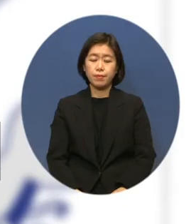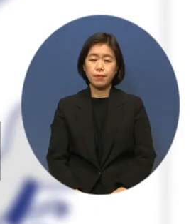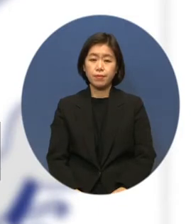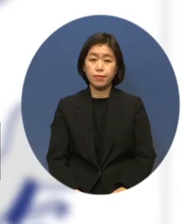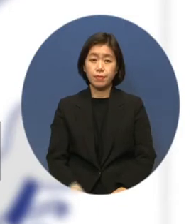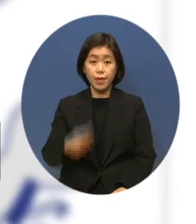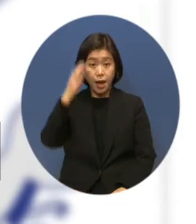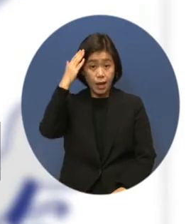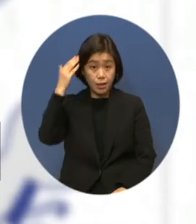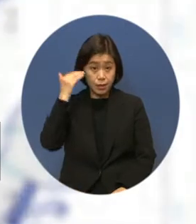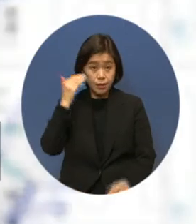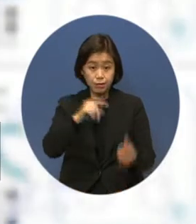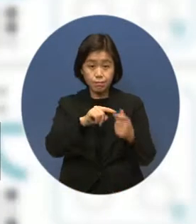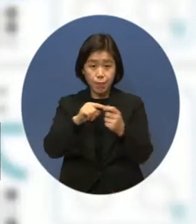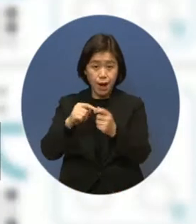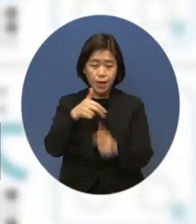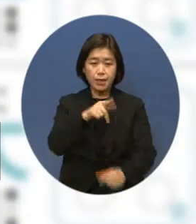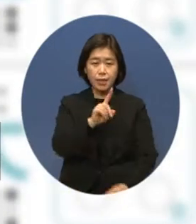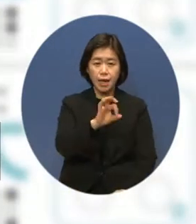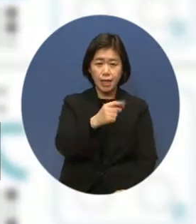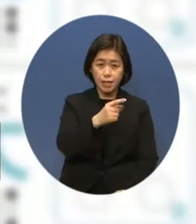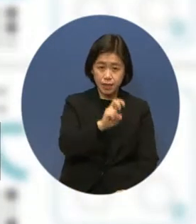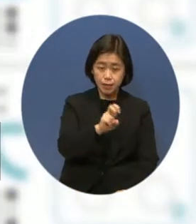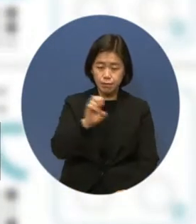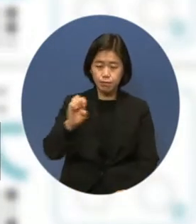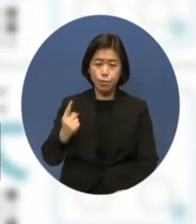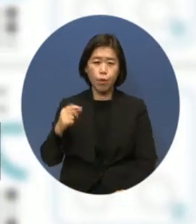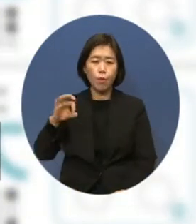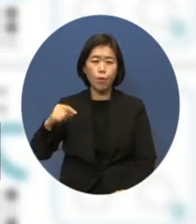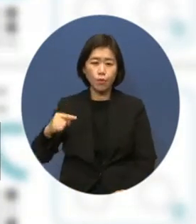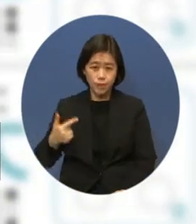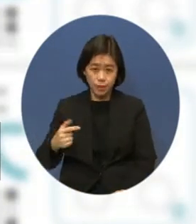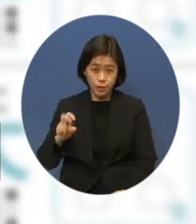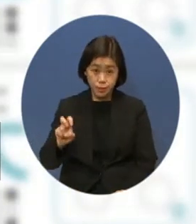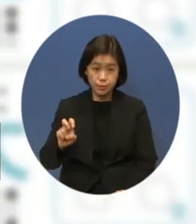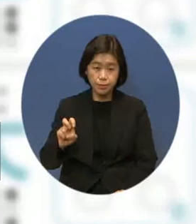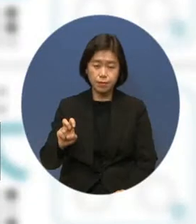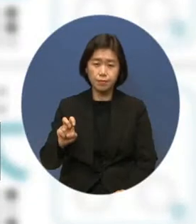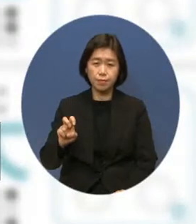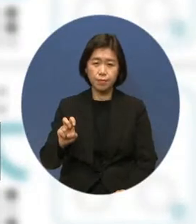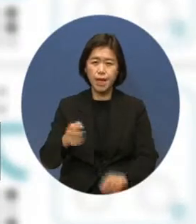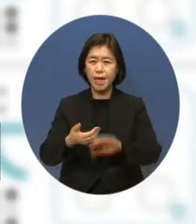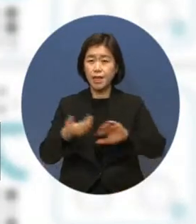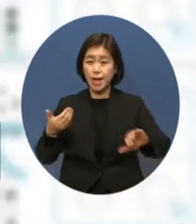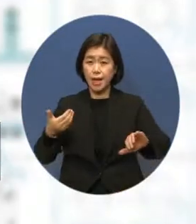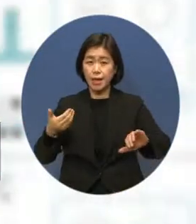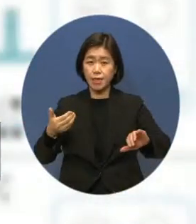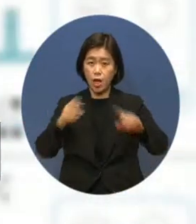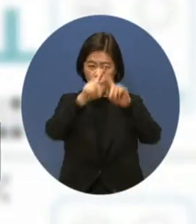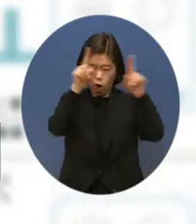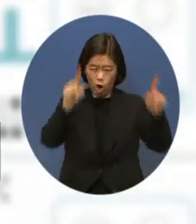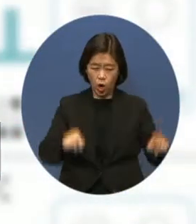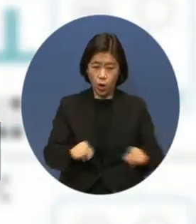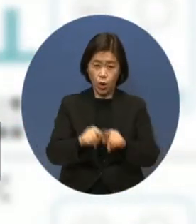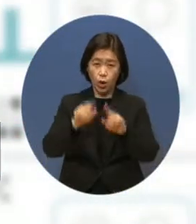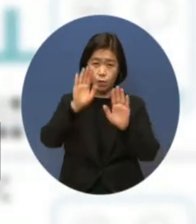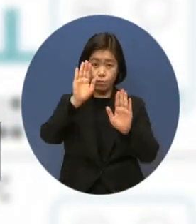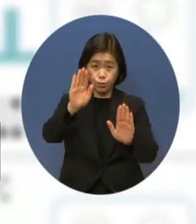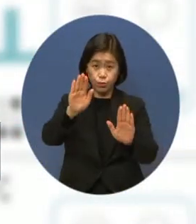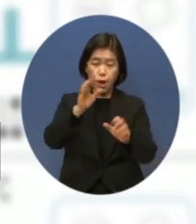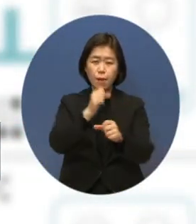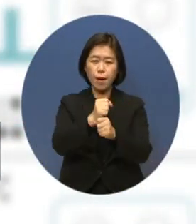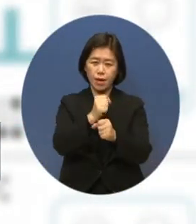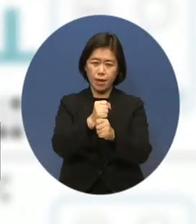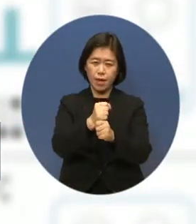자음하고 모음하고를 조금 더 큰 점자로 익힐 수 있게끔 이제 벽보로 지금 제작을 해서